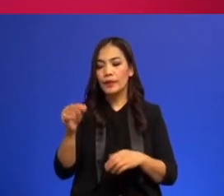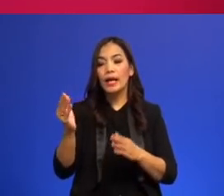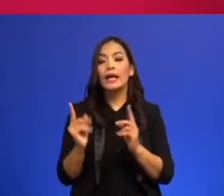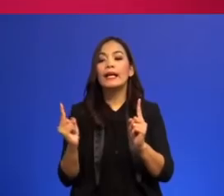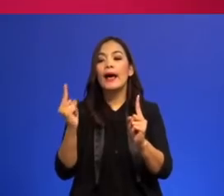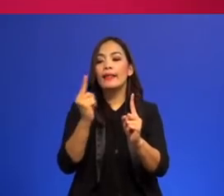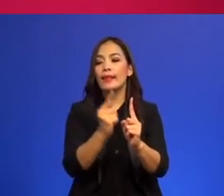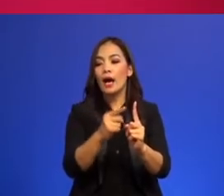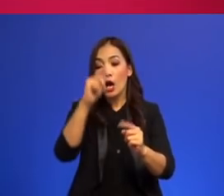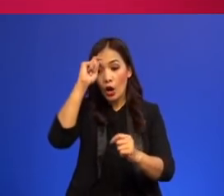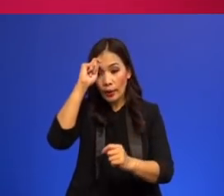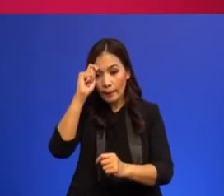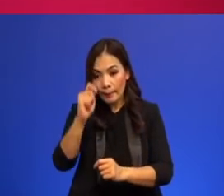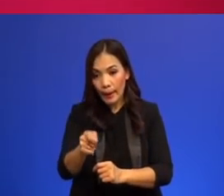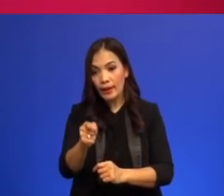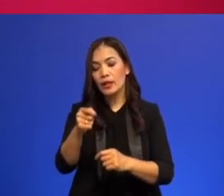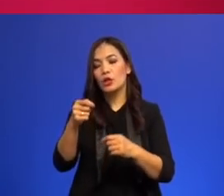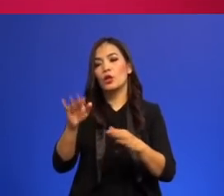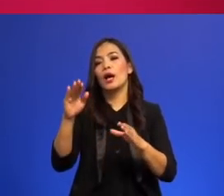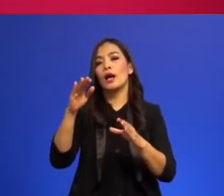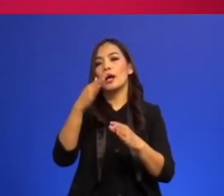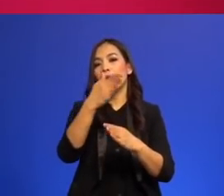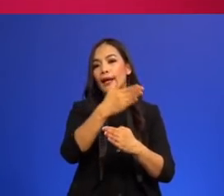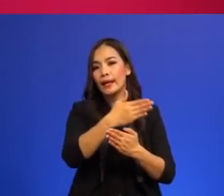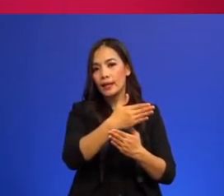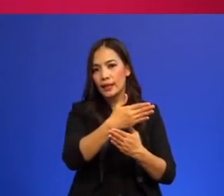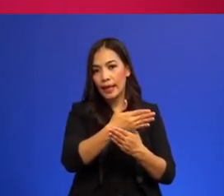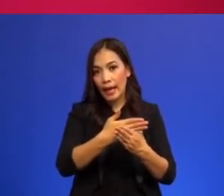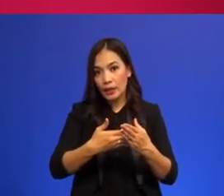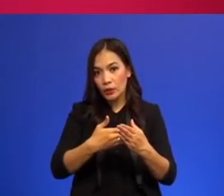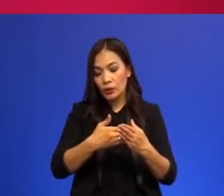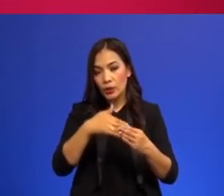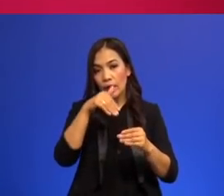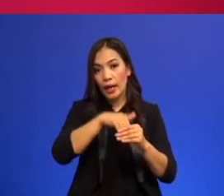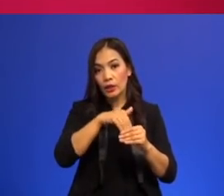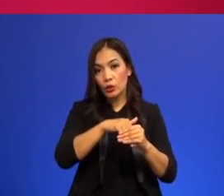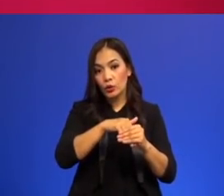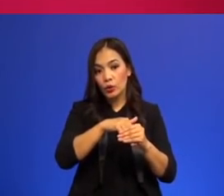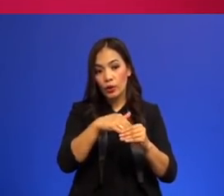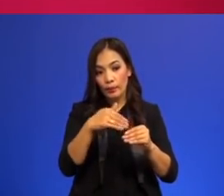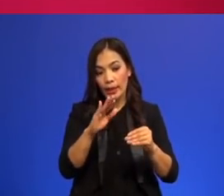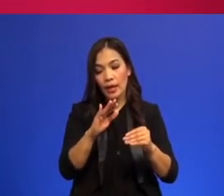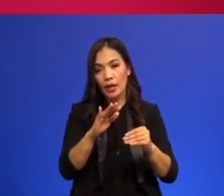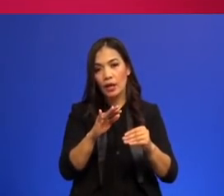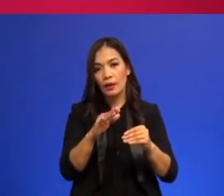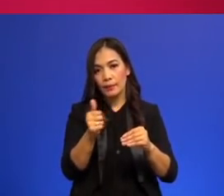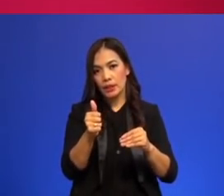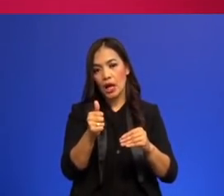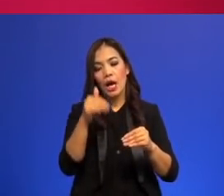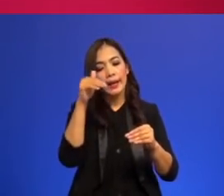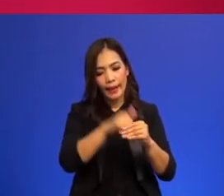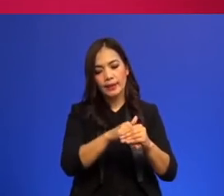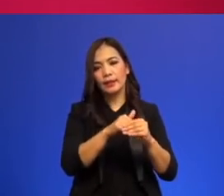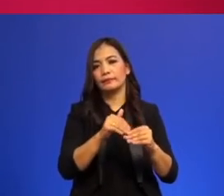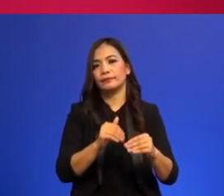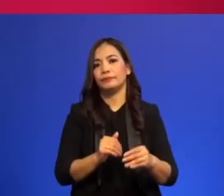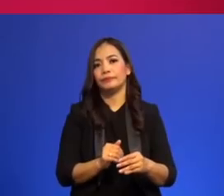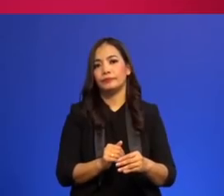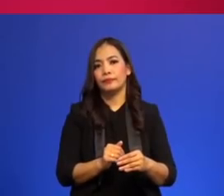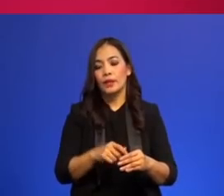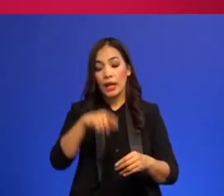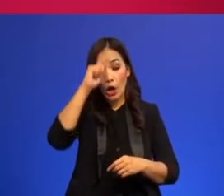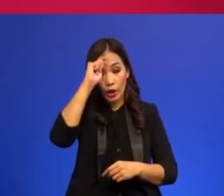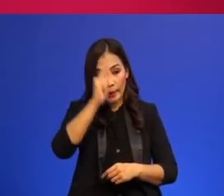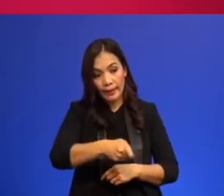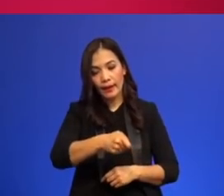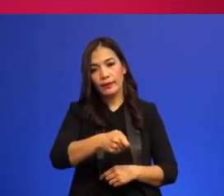datang kehormatan, gesek you punya kartu. Kira-kira masih bisa bayar enggak? Ah, itu masih bisa. Gesek